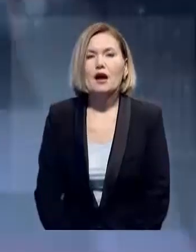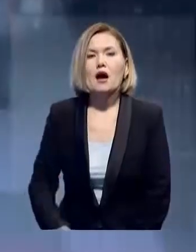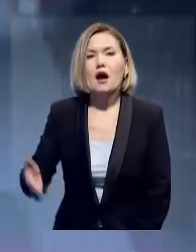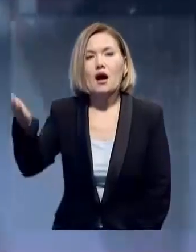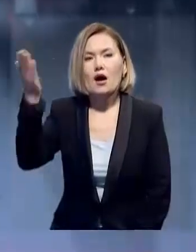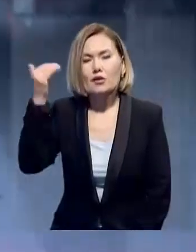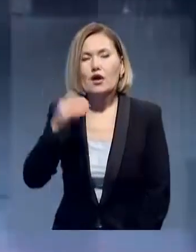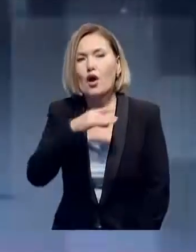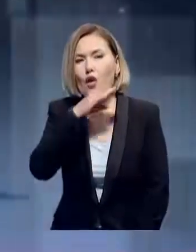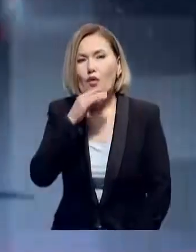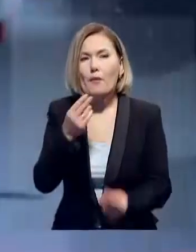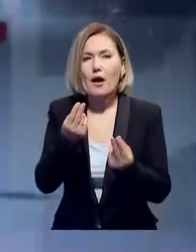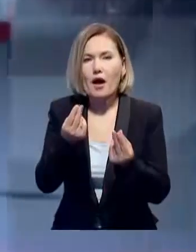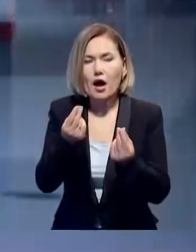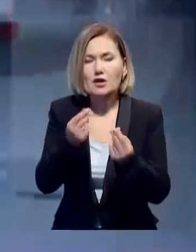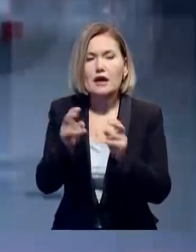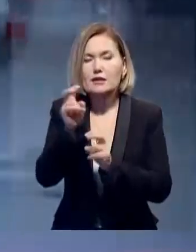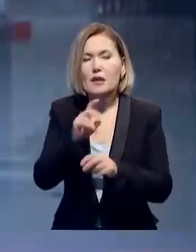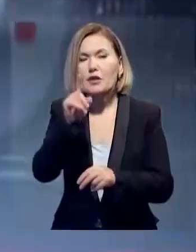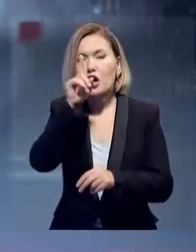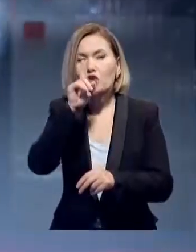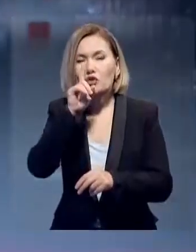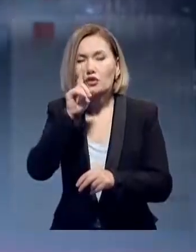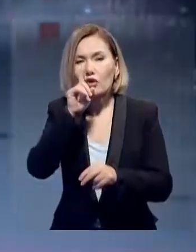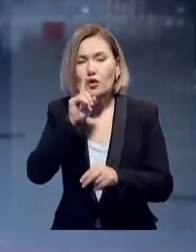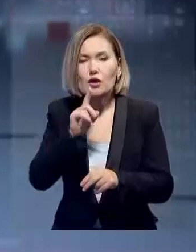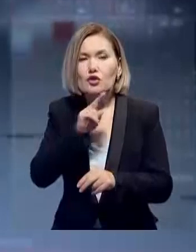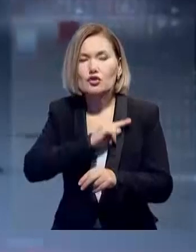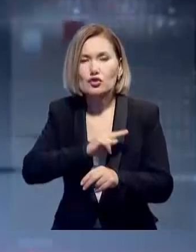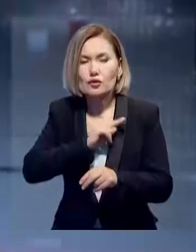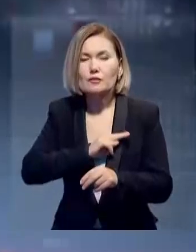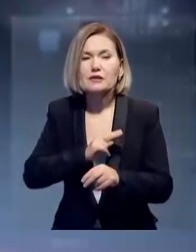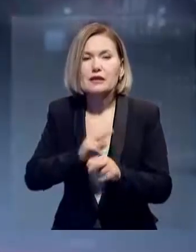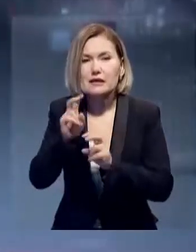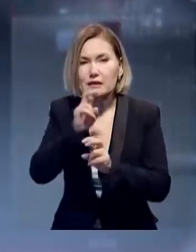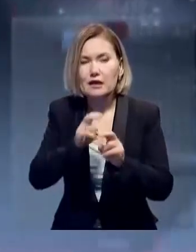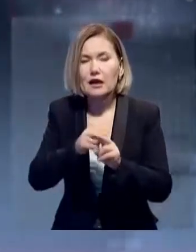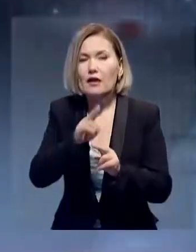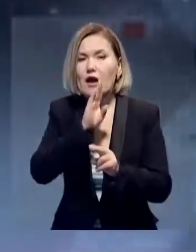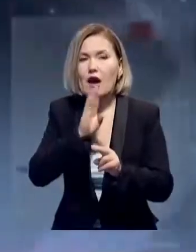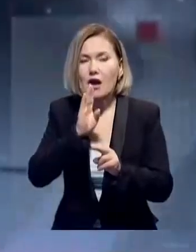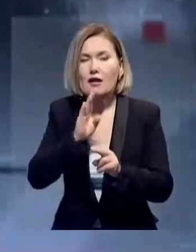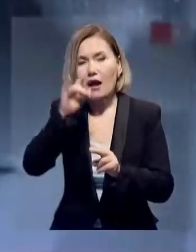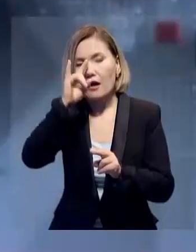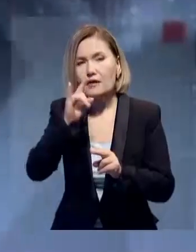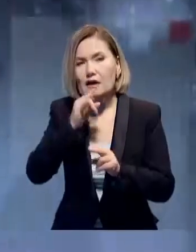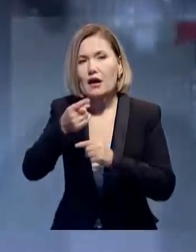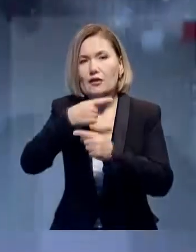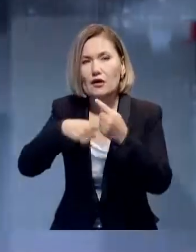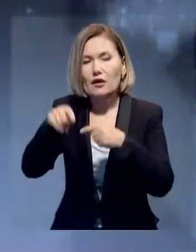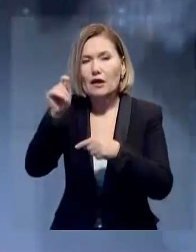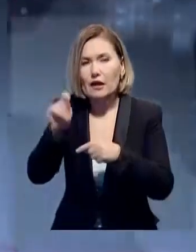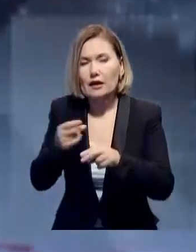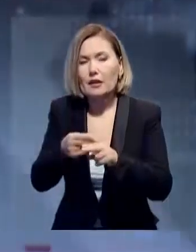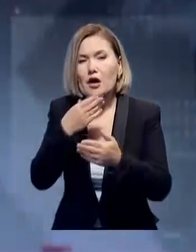Кезінде көп ақша жайлы жұмыс іздеп Жаңа Зеландия асқан отандасымыз елге оралып кәсібін дөңгелетіп отыр. Валерий Ким